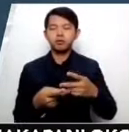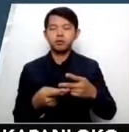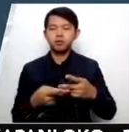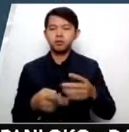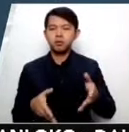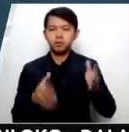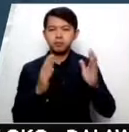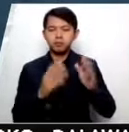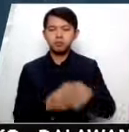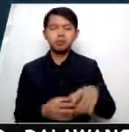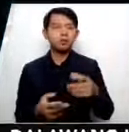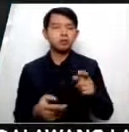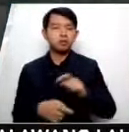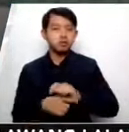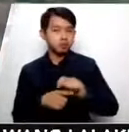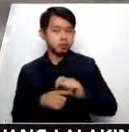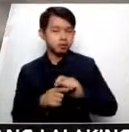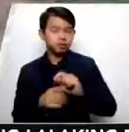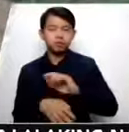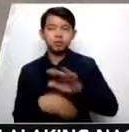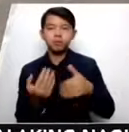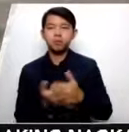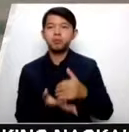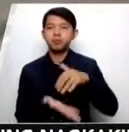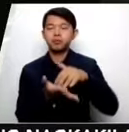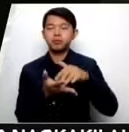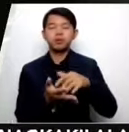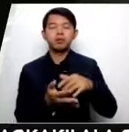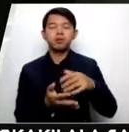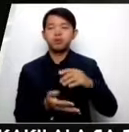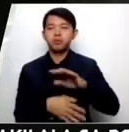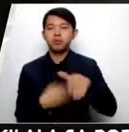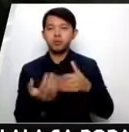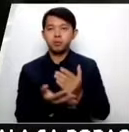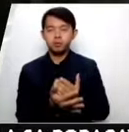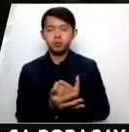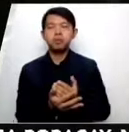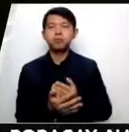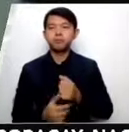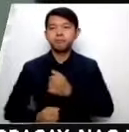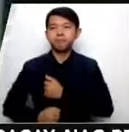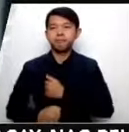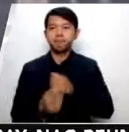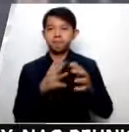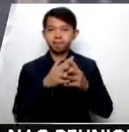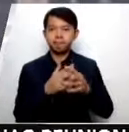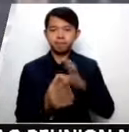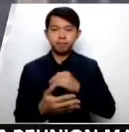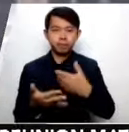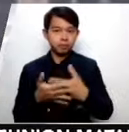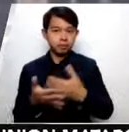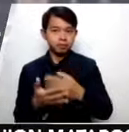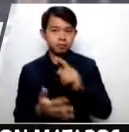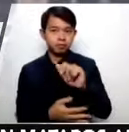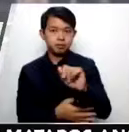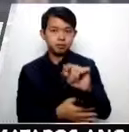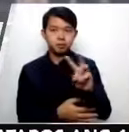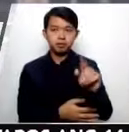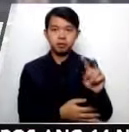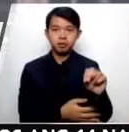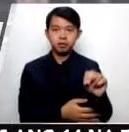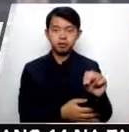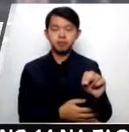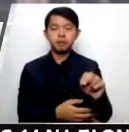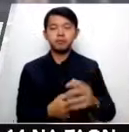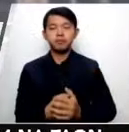ang mga amerikanong sundalo malapit din ito sa Taiwan na inaangkin ng china we are looking towards A National Security